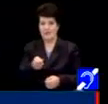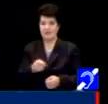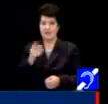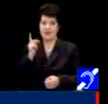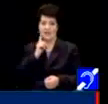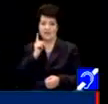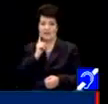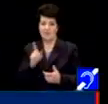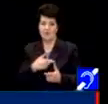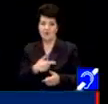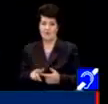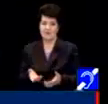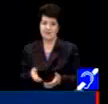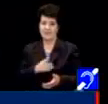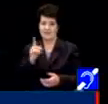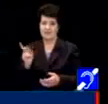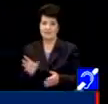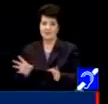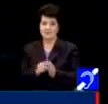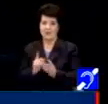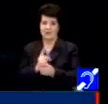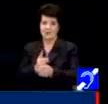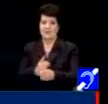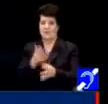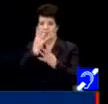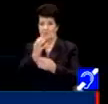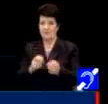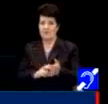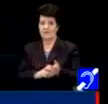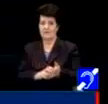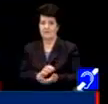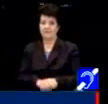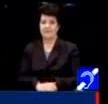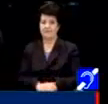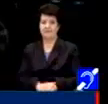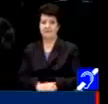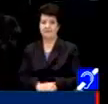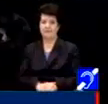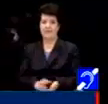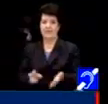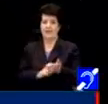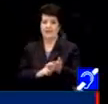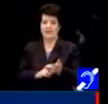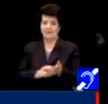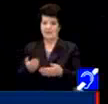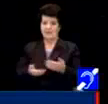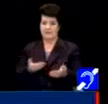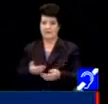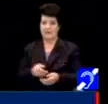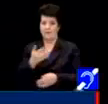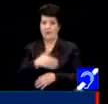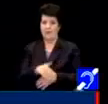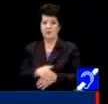sau însoțită de cineva, pentru că noaptea vă spun. Ți-i teamă să mergi pe drum, că să